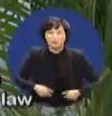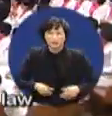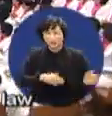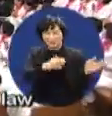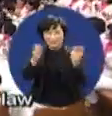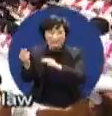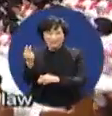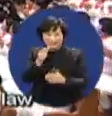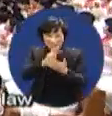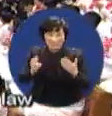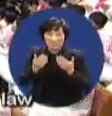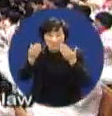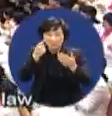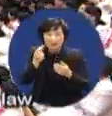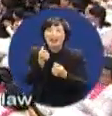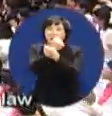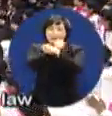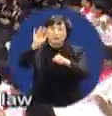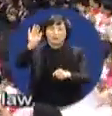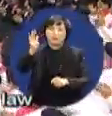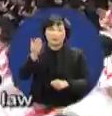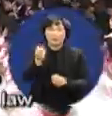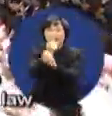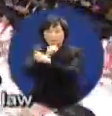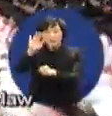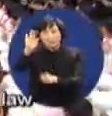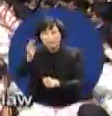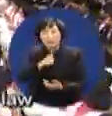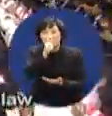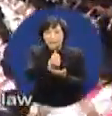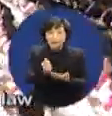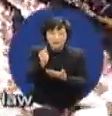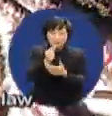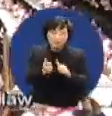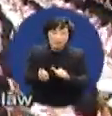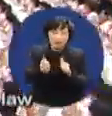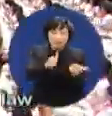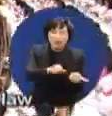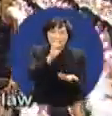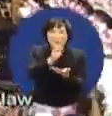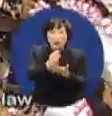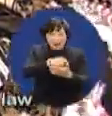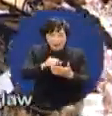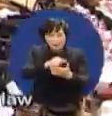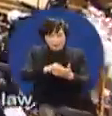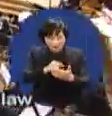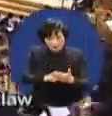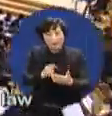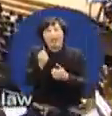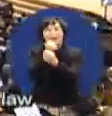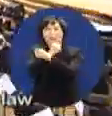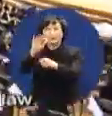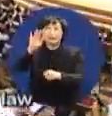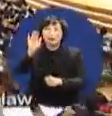해방되었네. 해방되었네. 죄와 사망의 몸에서.